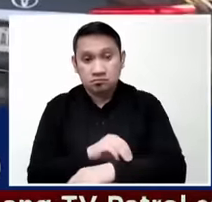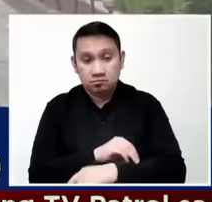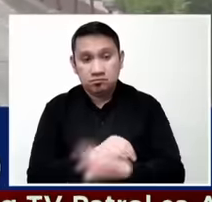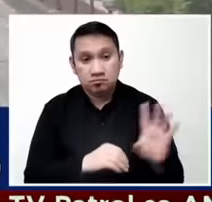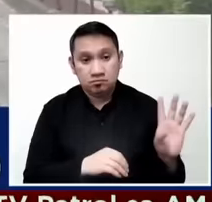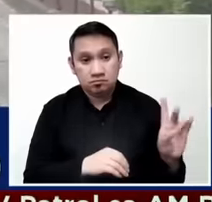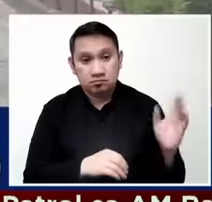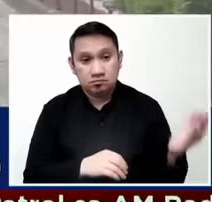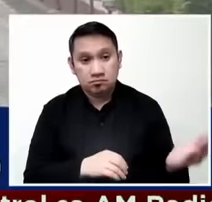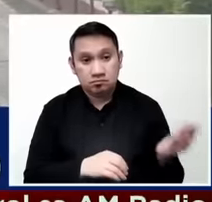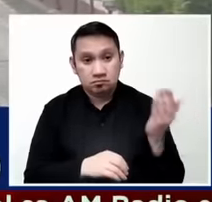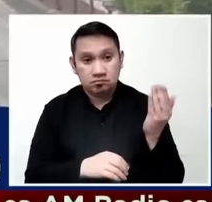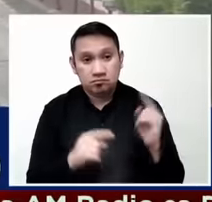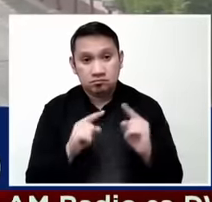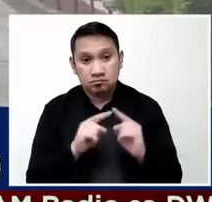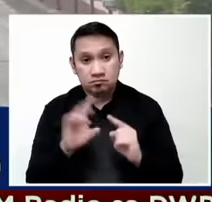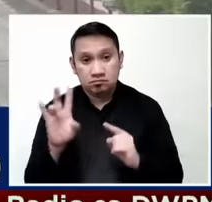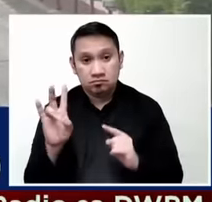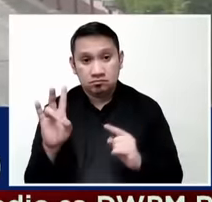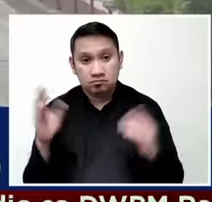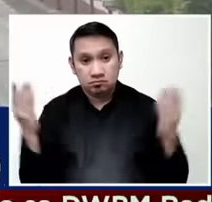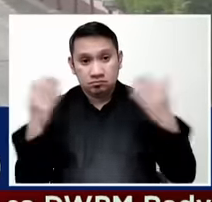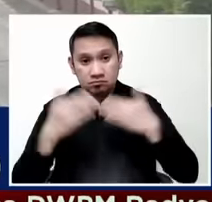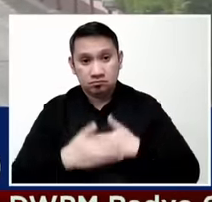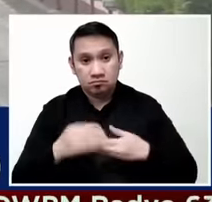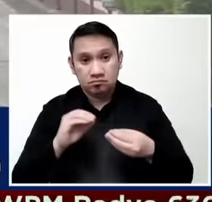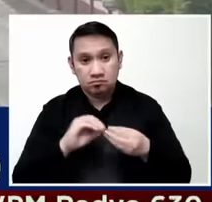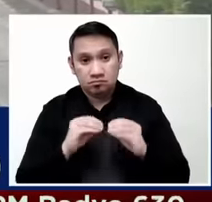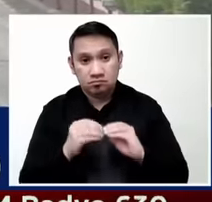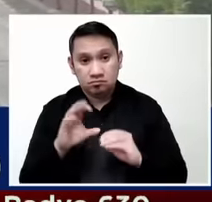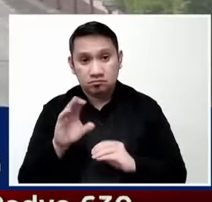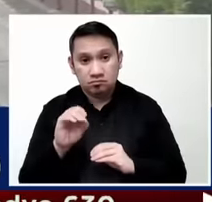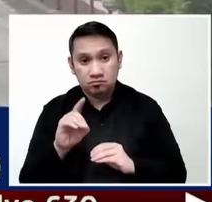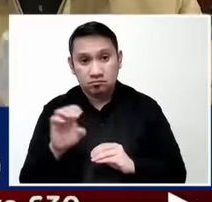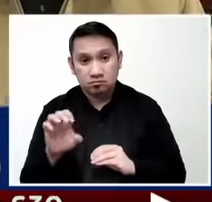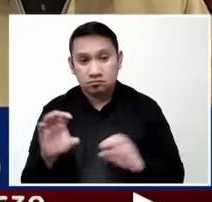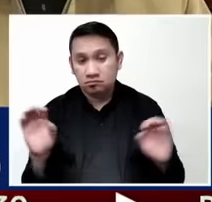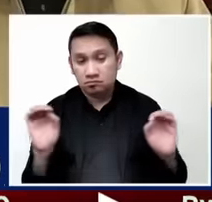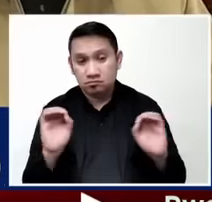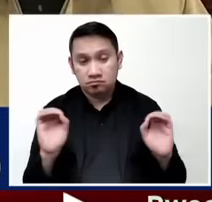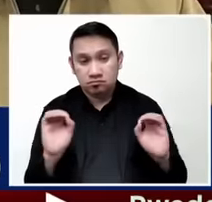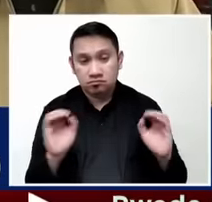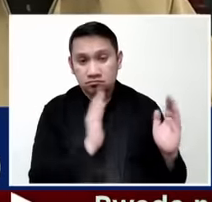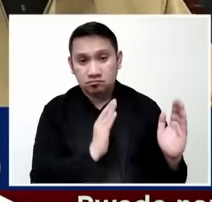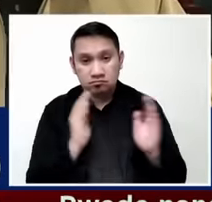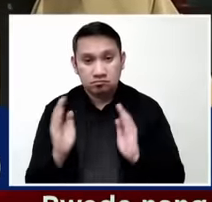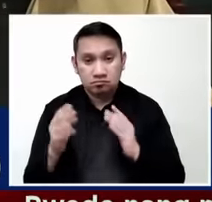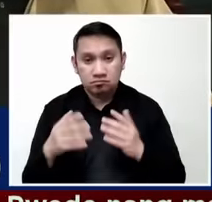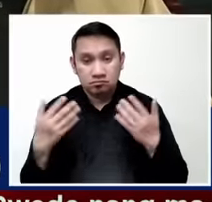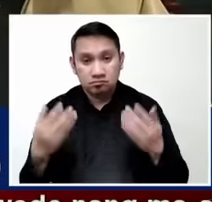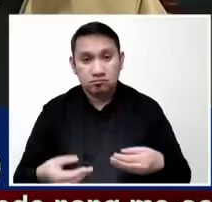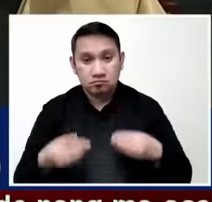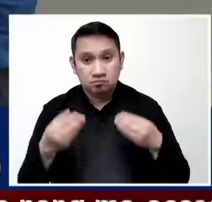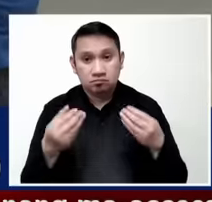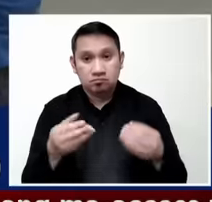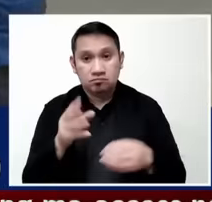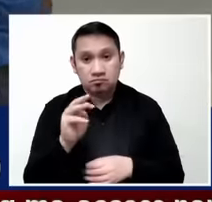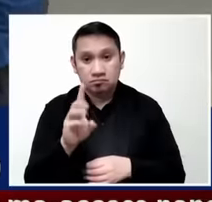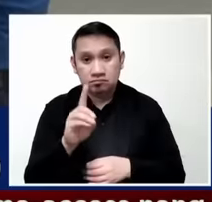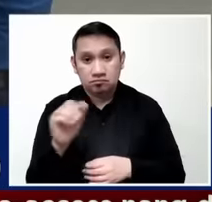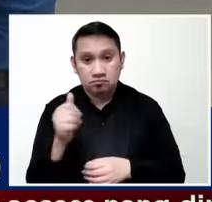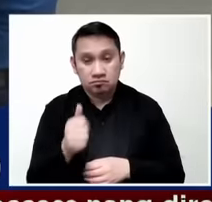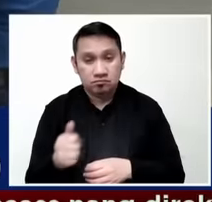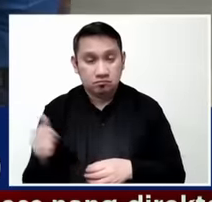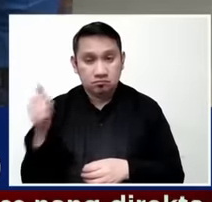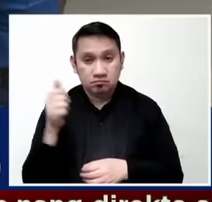umaga hanggang alas 7 ng gabi ang number coding scheme at walang window hours. Ipinasa na ng Metro Manila Council ang resolusyon